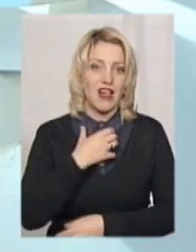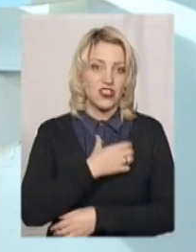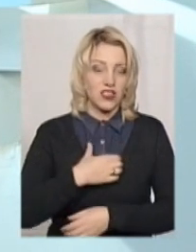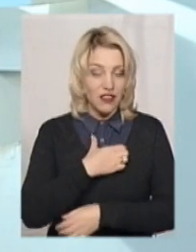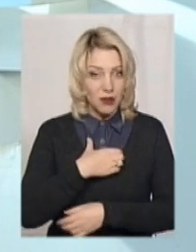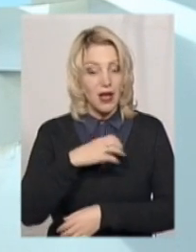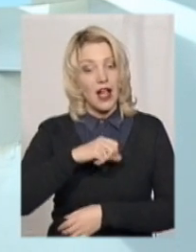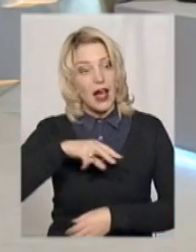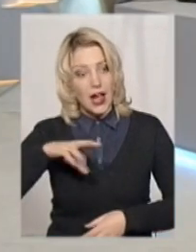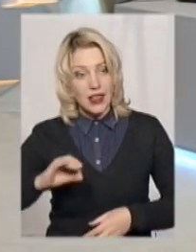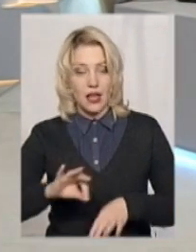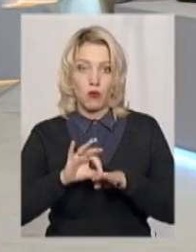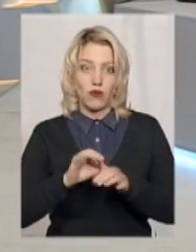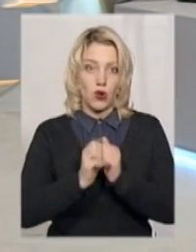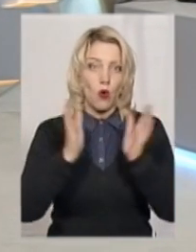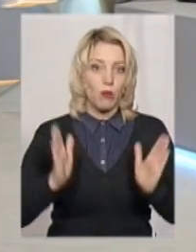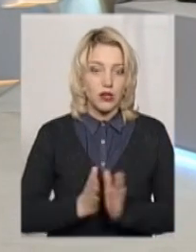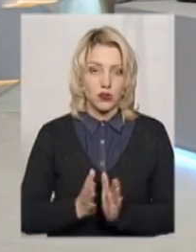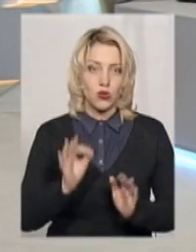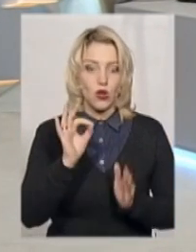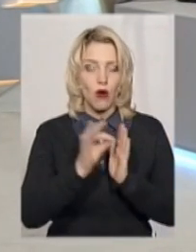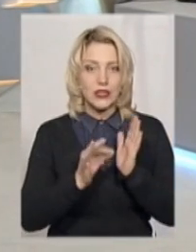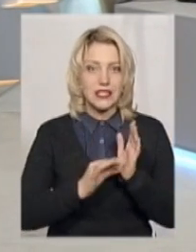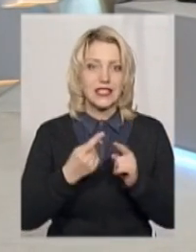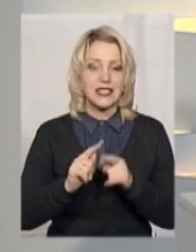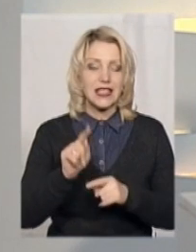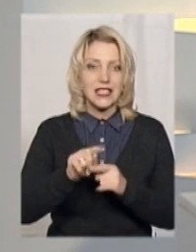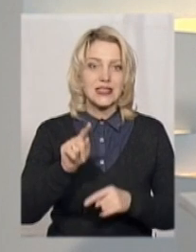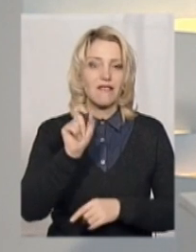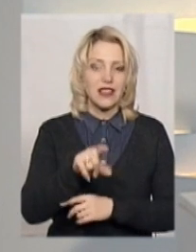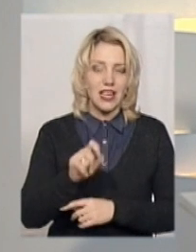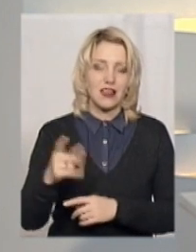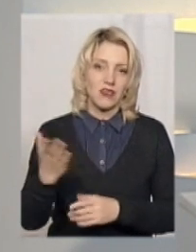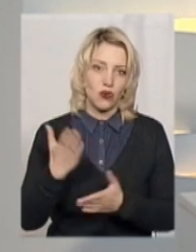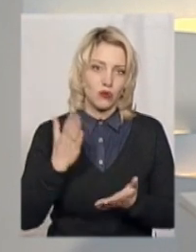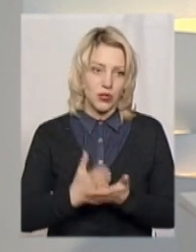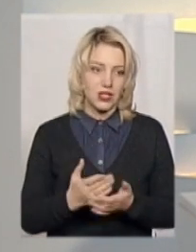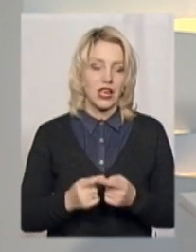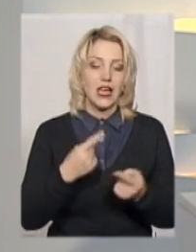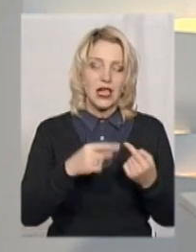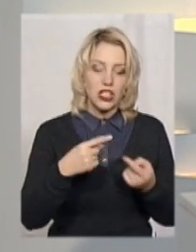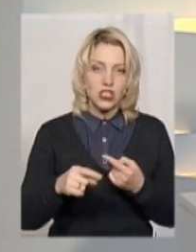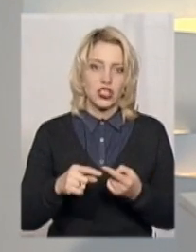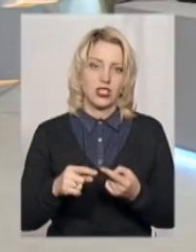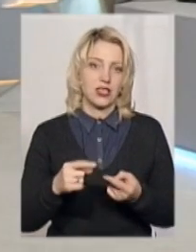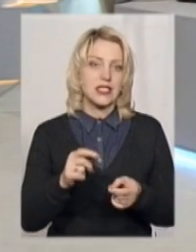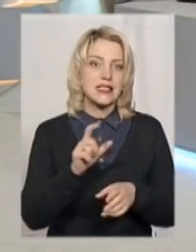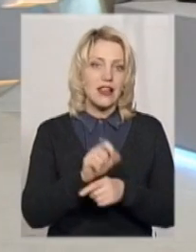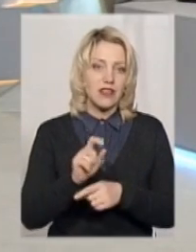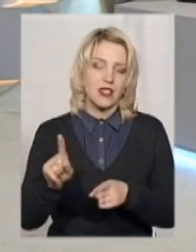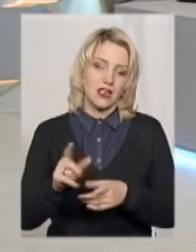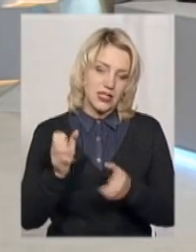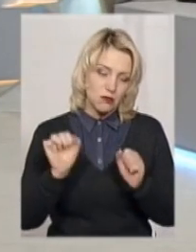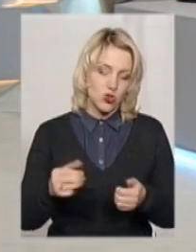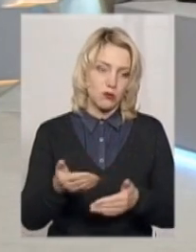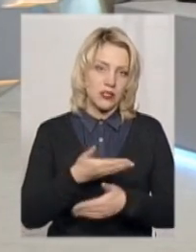важливими, але проведення комплексної оцінки – це те завдання, від якого вже йдуть решта похідних завдань, про які ми